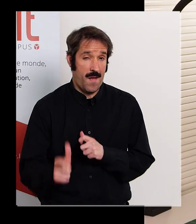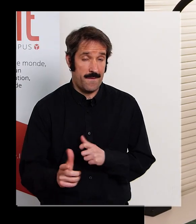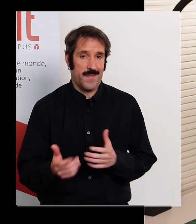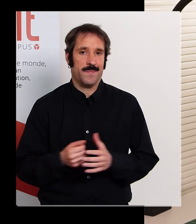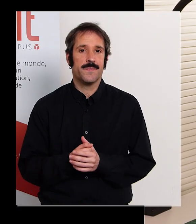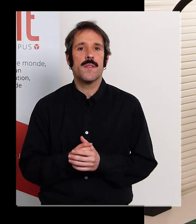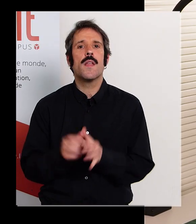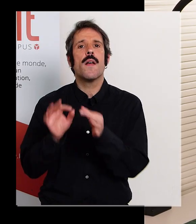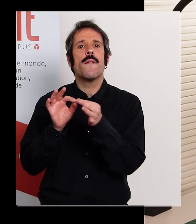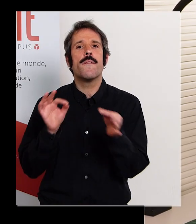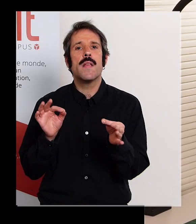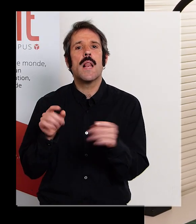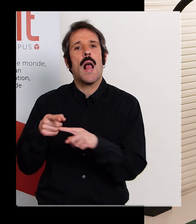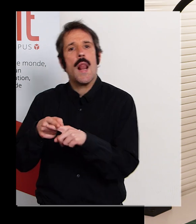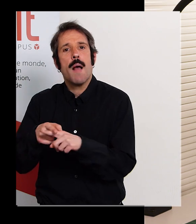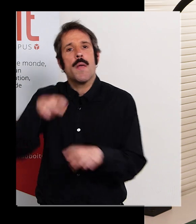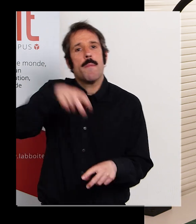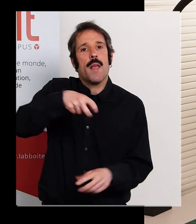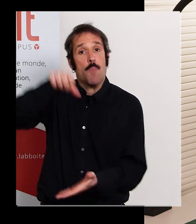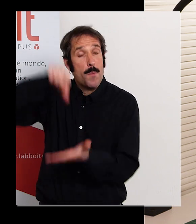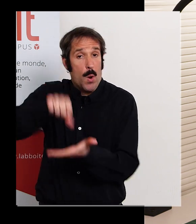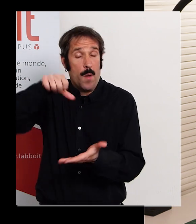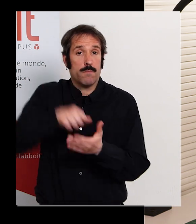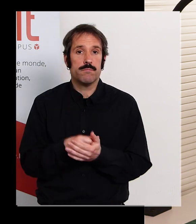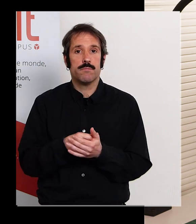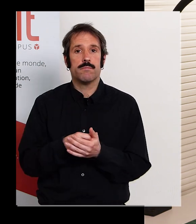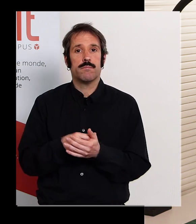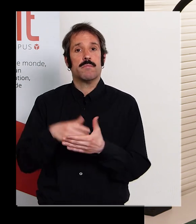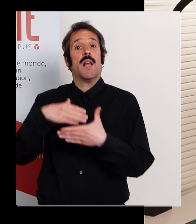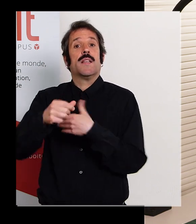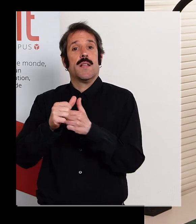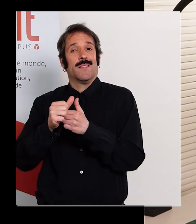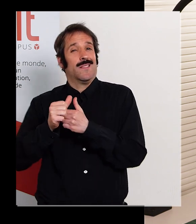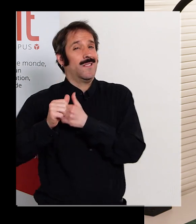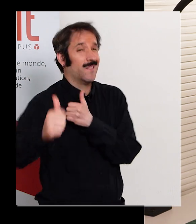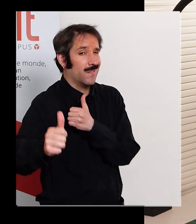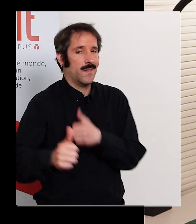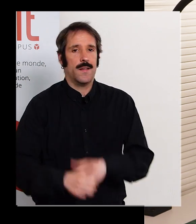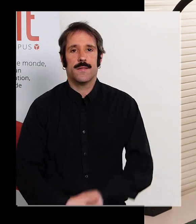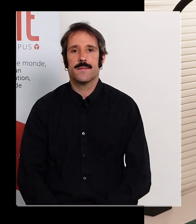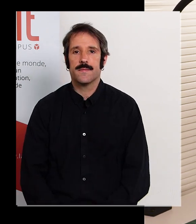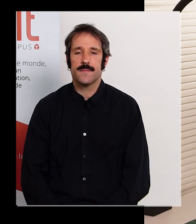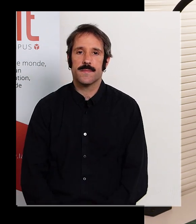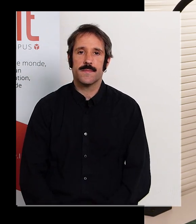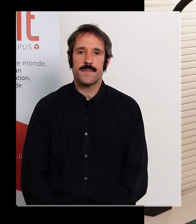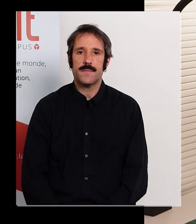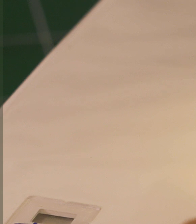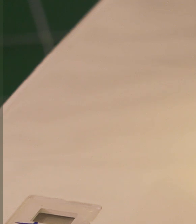Puis amener le fil entre la lame et le pied de biche et le ramener vers